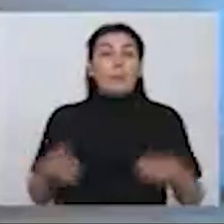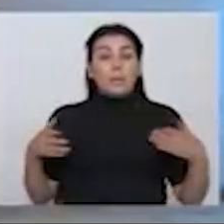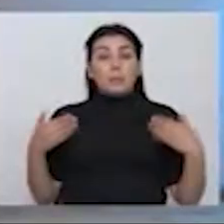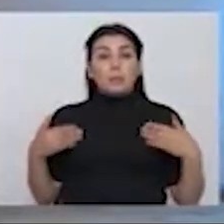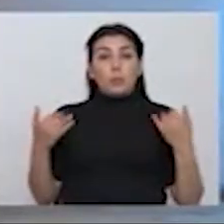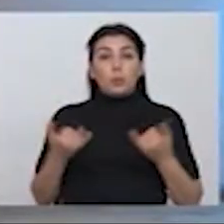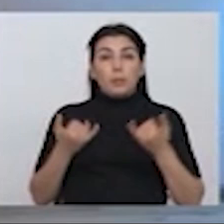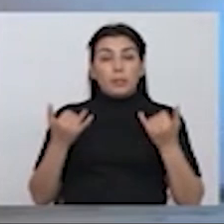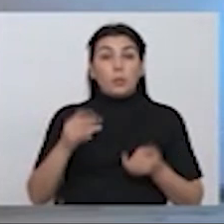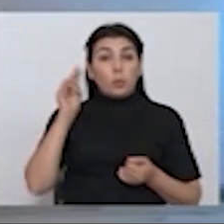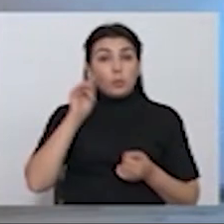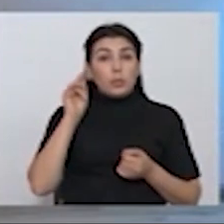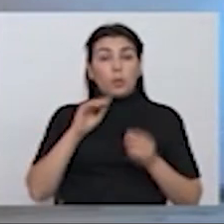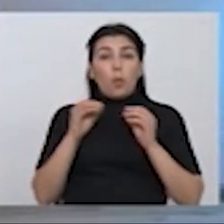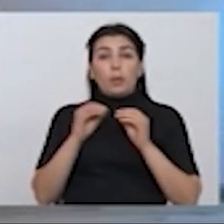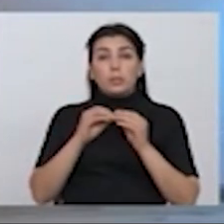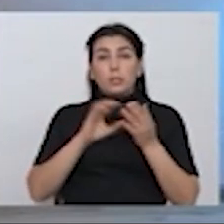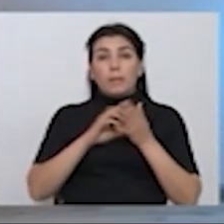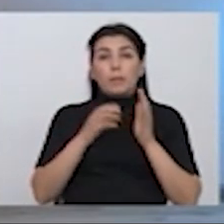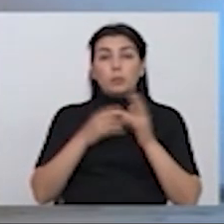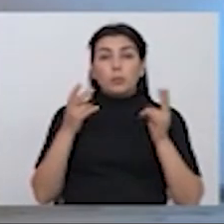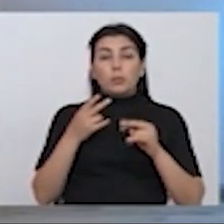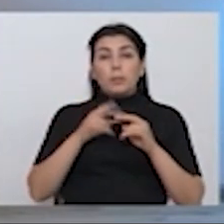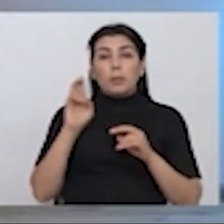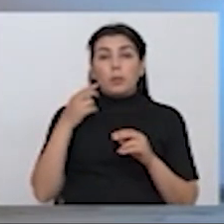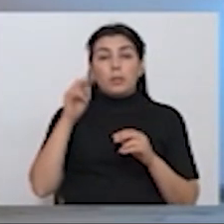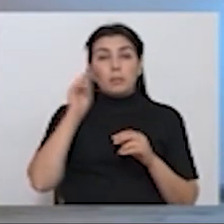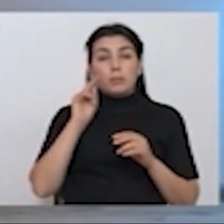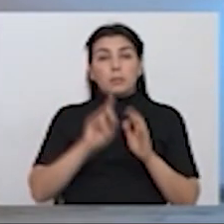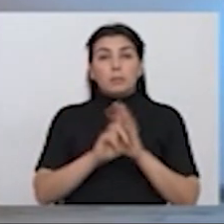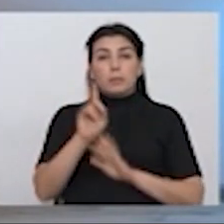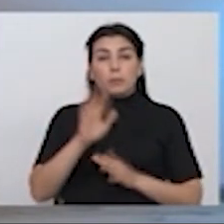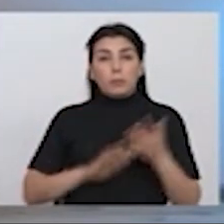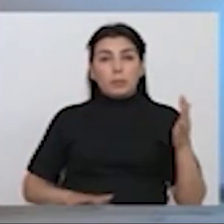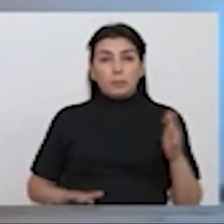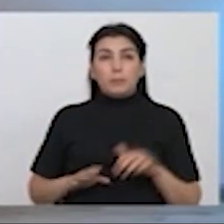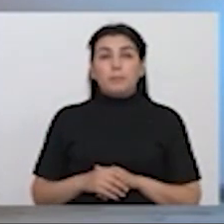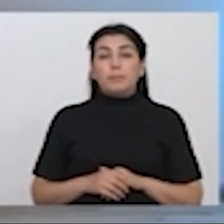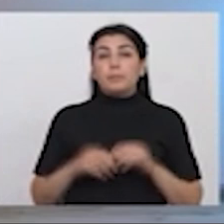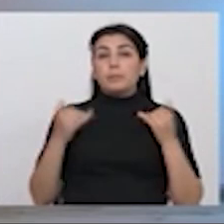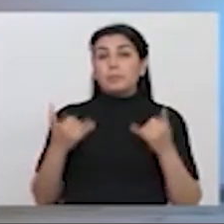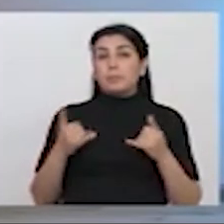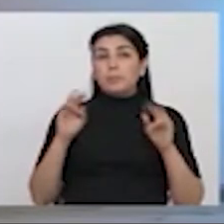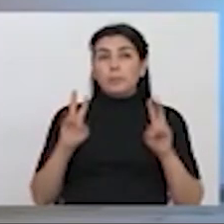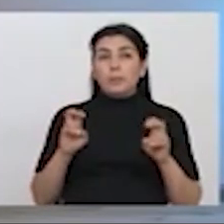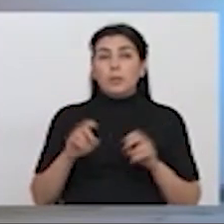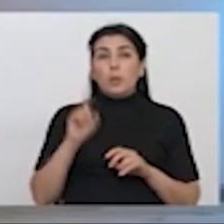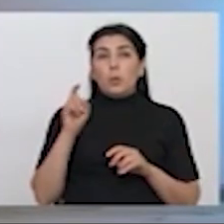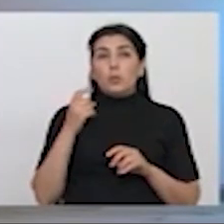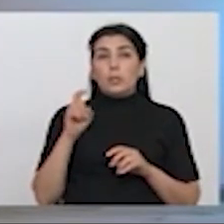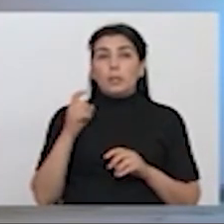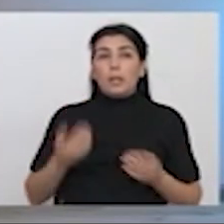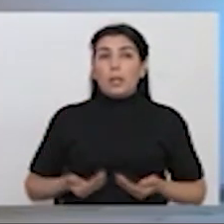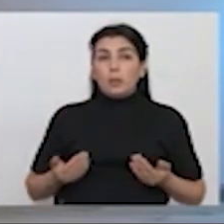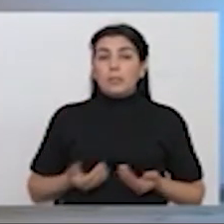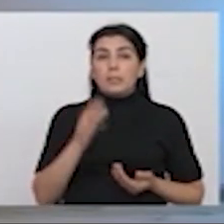Assalomu alaykum hurmatli o'quvchilar. 10-sinflar uchun biologiya darslarimizni davom ettiramiz. Bugungi mavzuimiz hujayraning